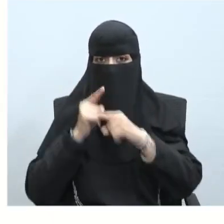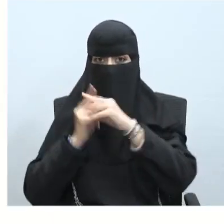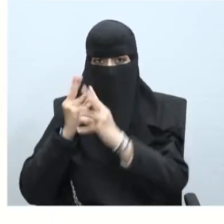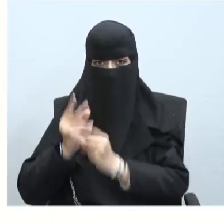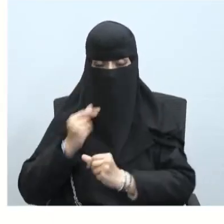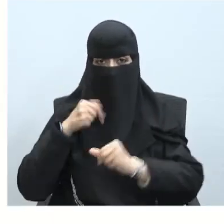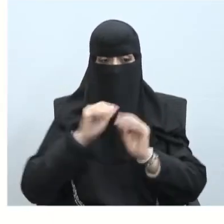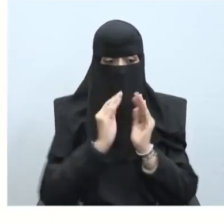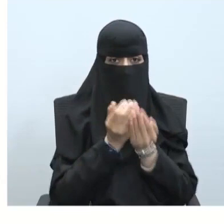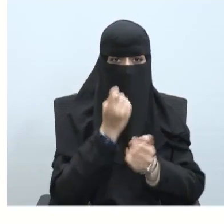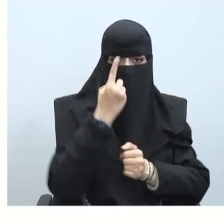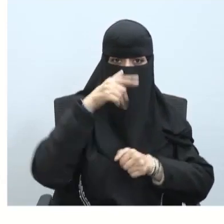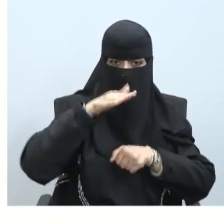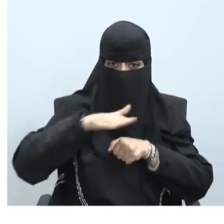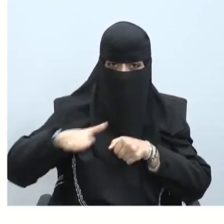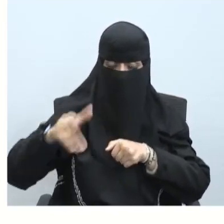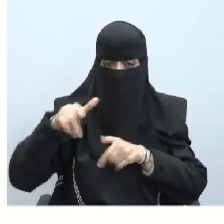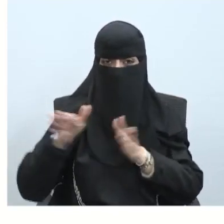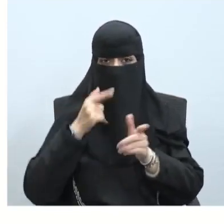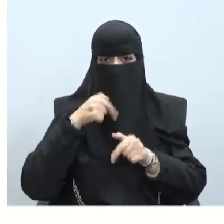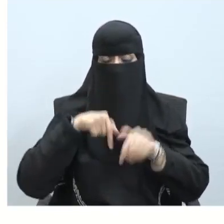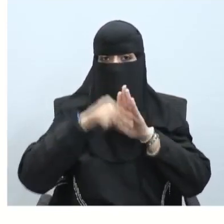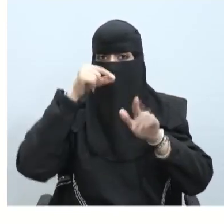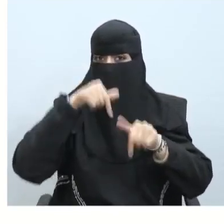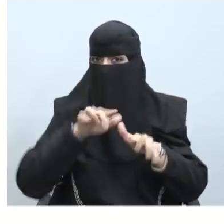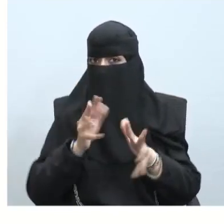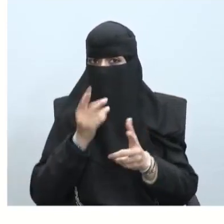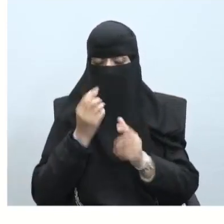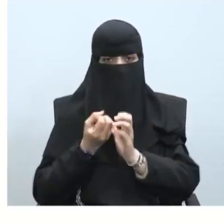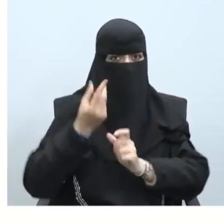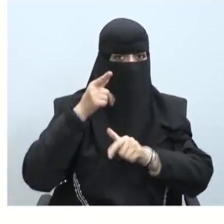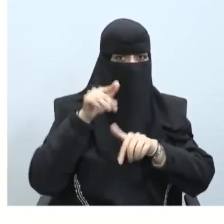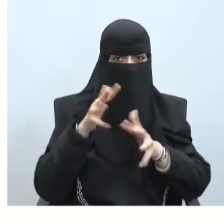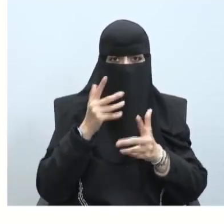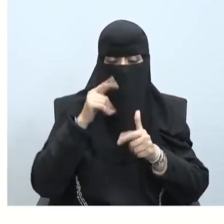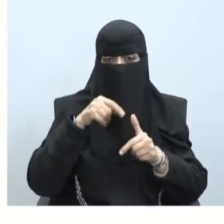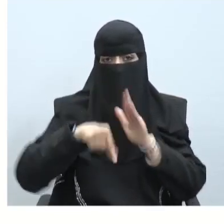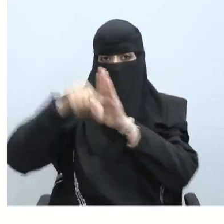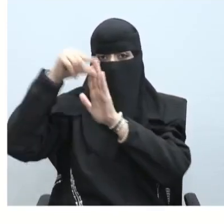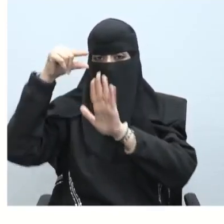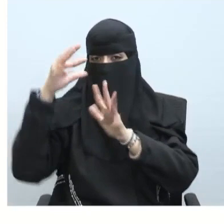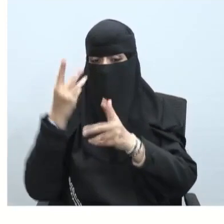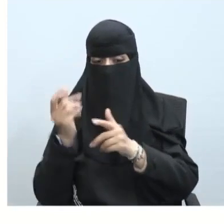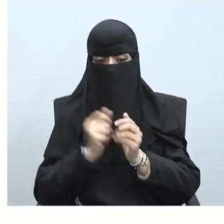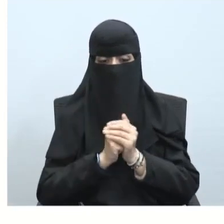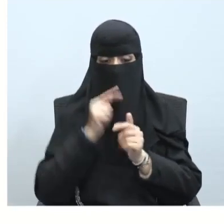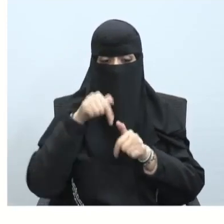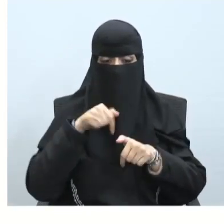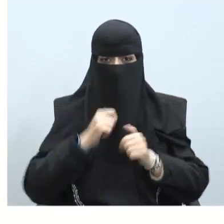الرياضيات للصف الاول الابتدائي ودرسنا اليوم يا مبدعين ويا مبدعات يحمل عنوان